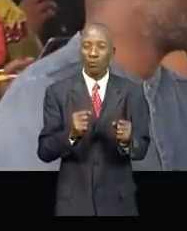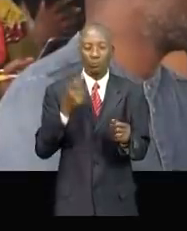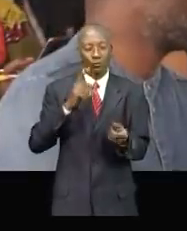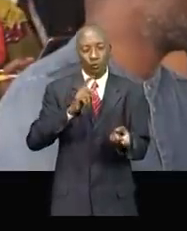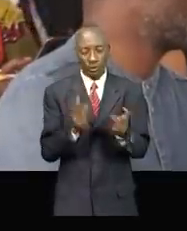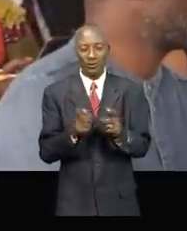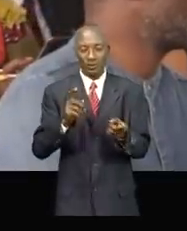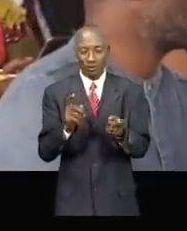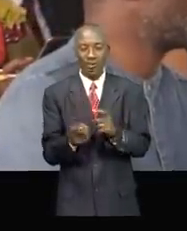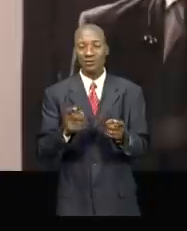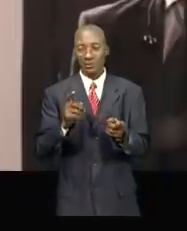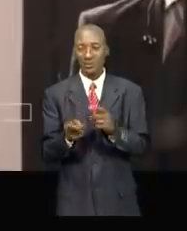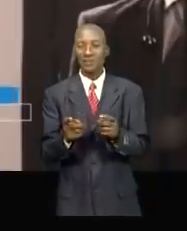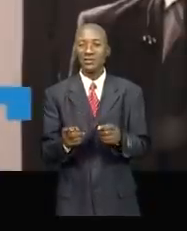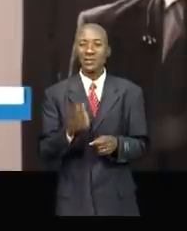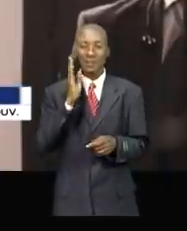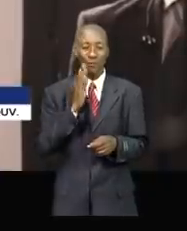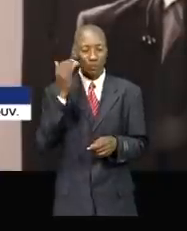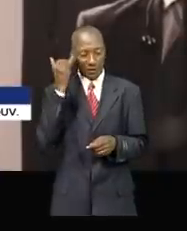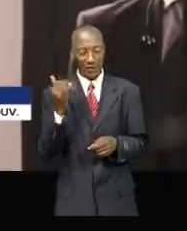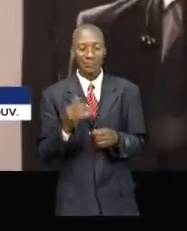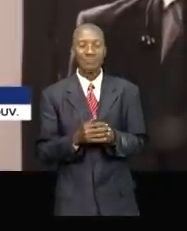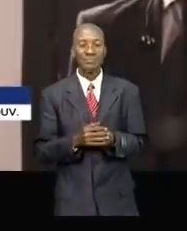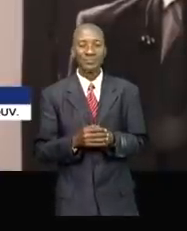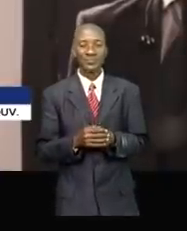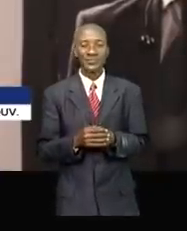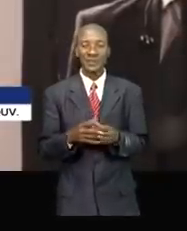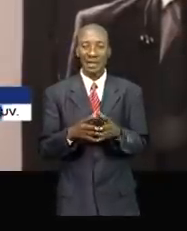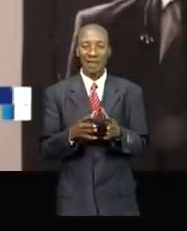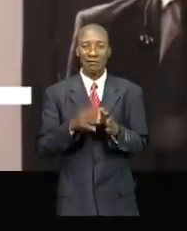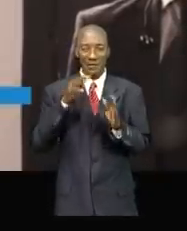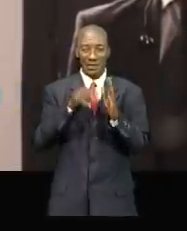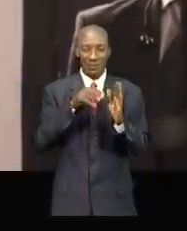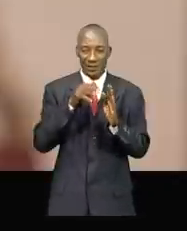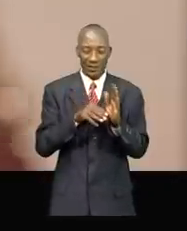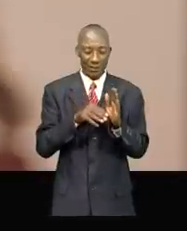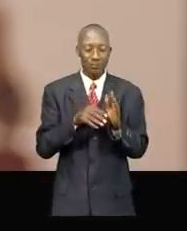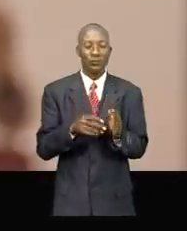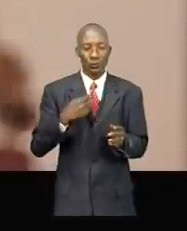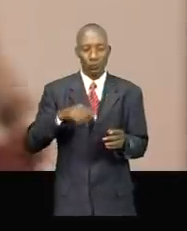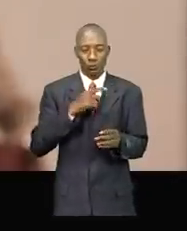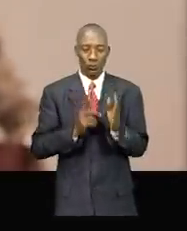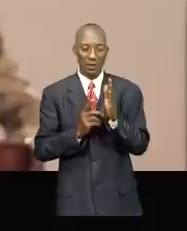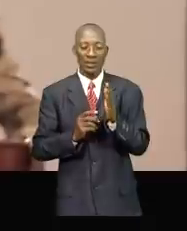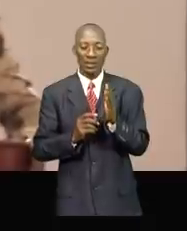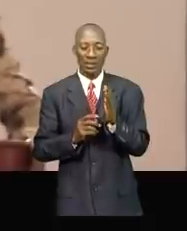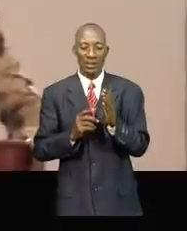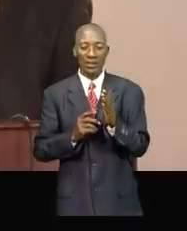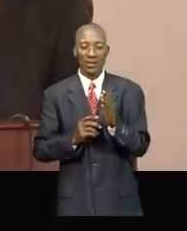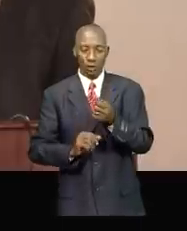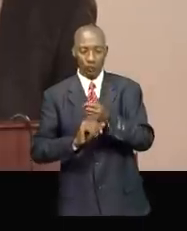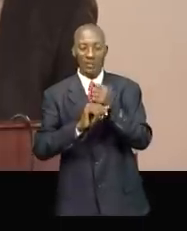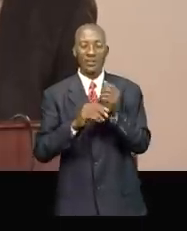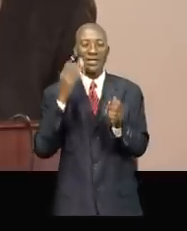manière de raconter le Congo. C'est à travers le média que se façonne l'image d'un pays. Bien avant le mot du ministre, le président